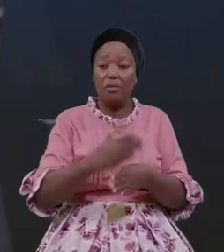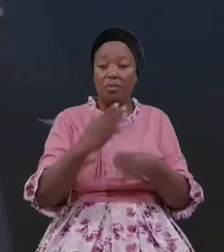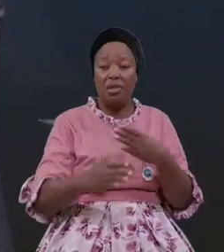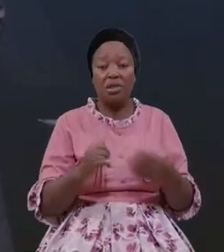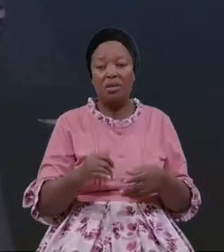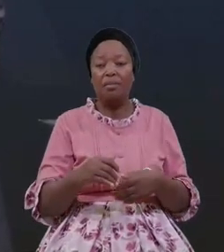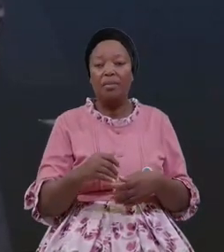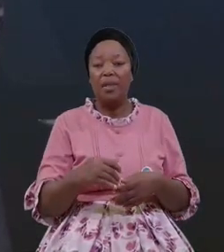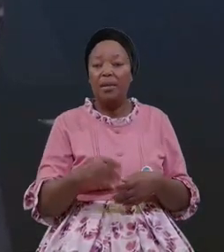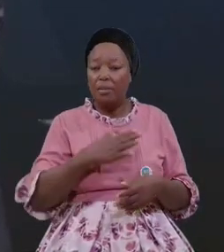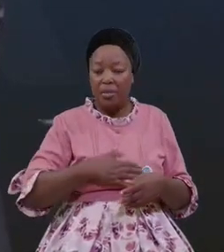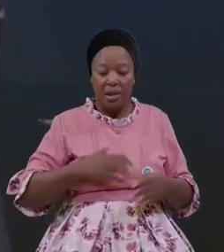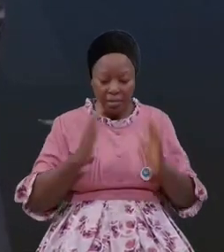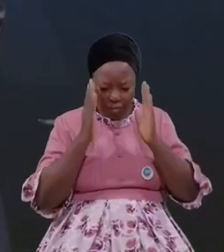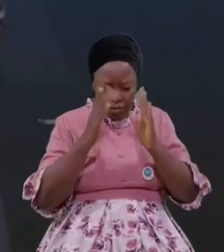att